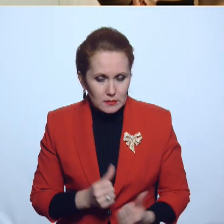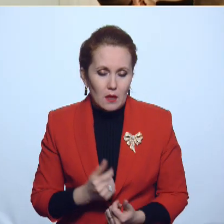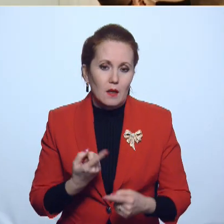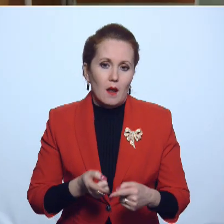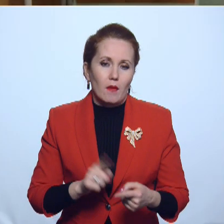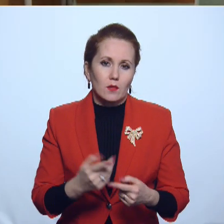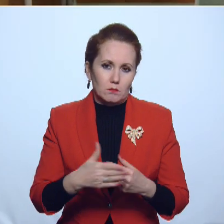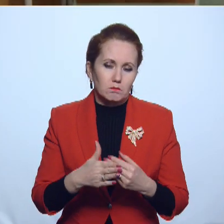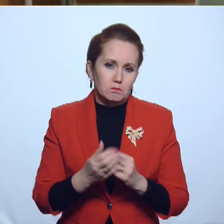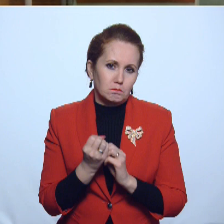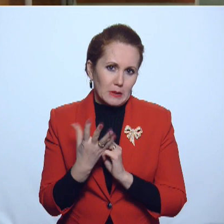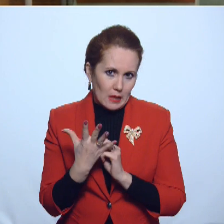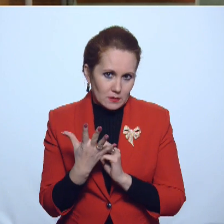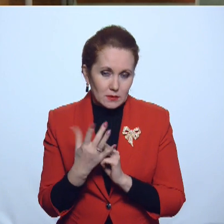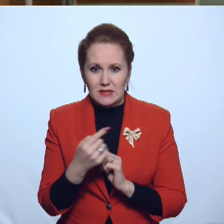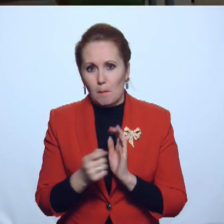это порядка